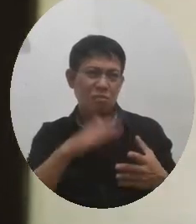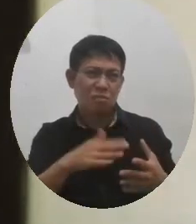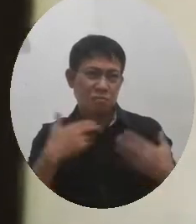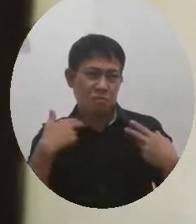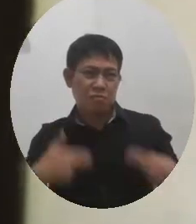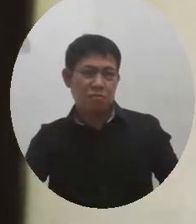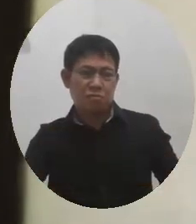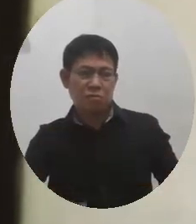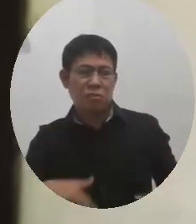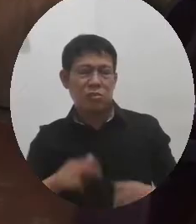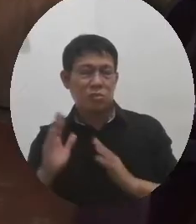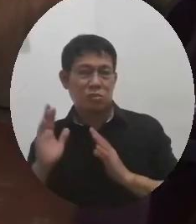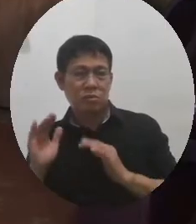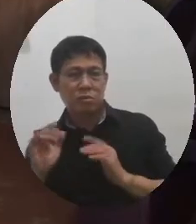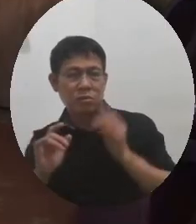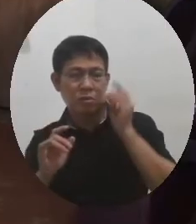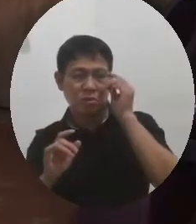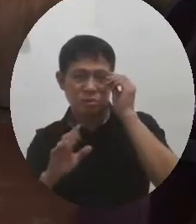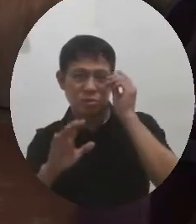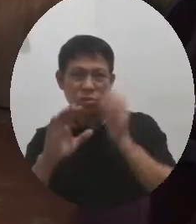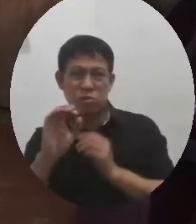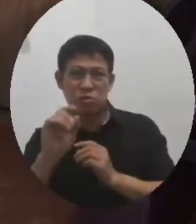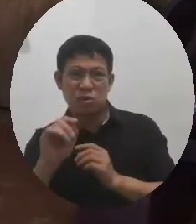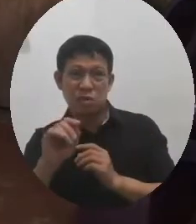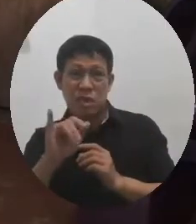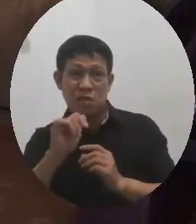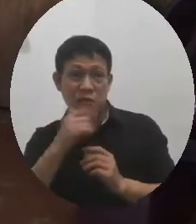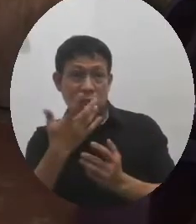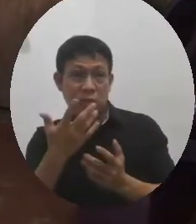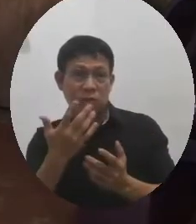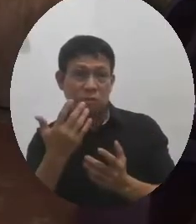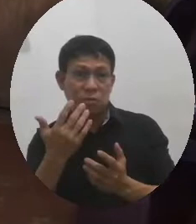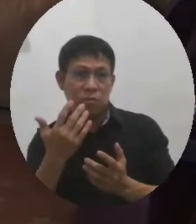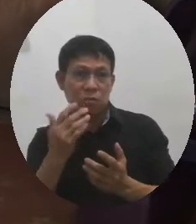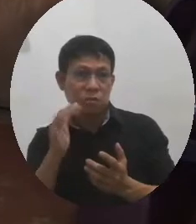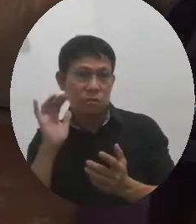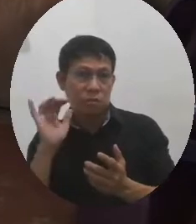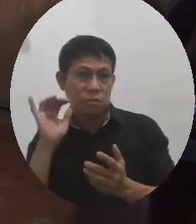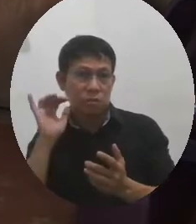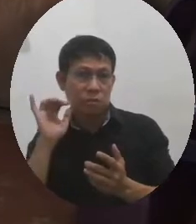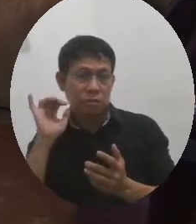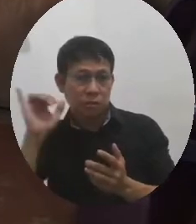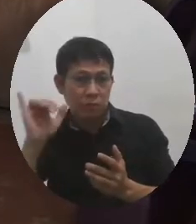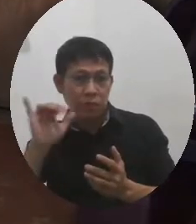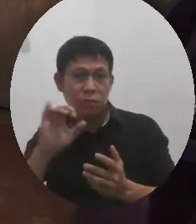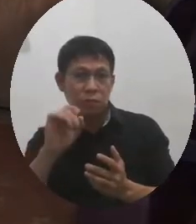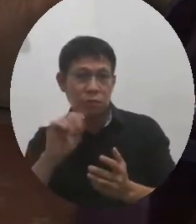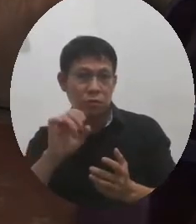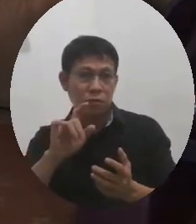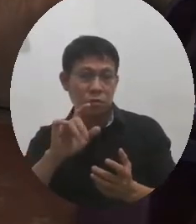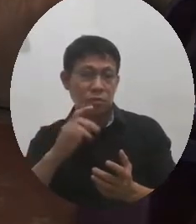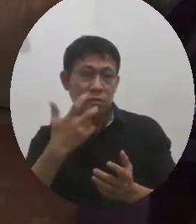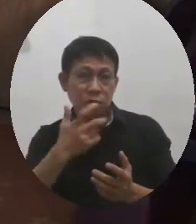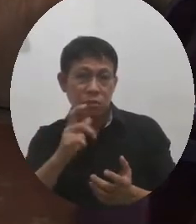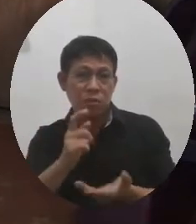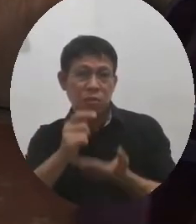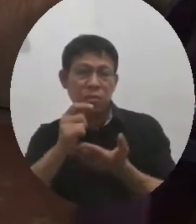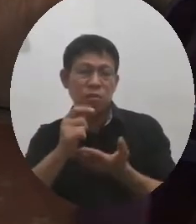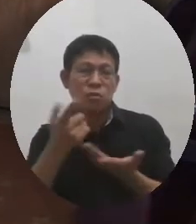Kung hindi po maipoprovide yung occupational or speech therapy sa kanya, ang pwede po maging mangyari yung paglaki niya